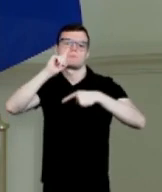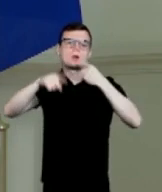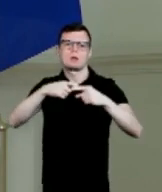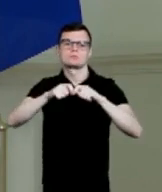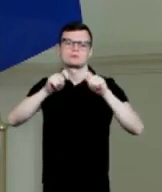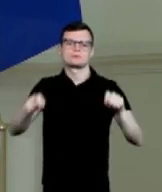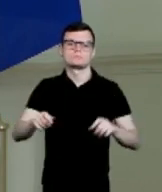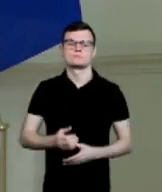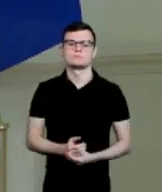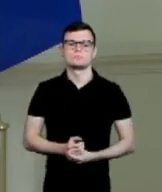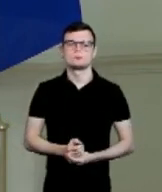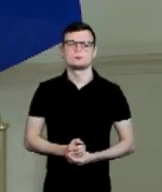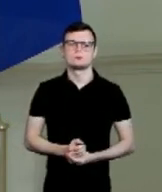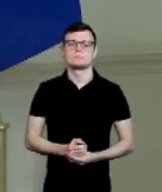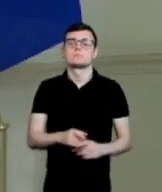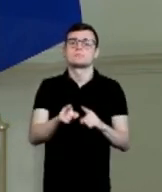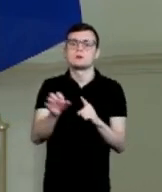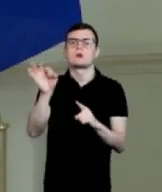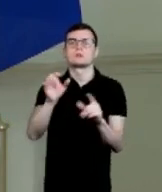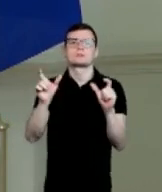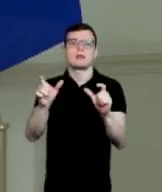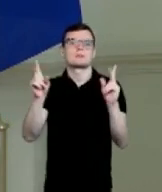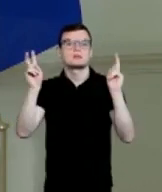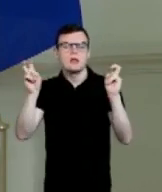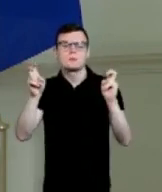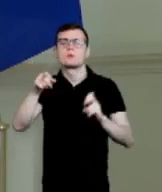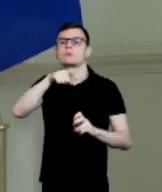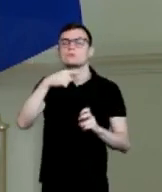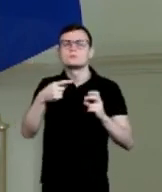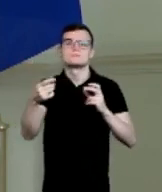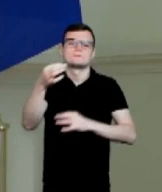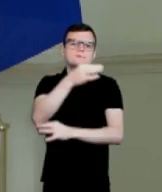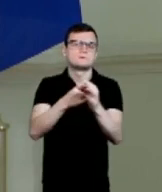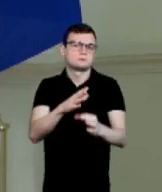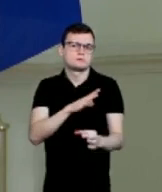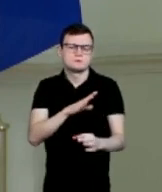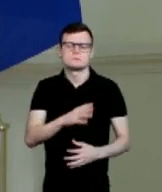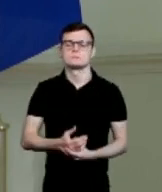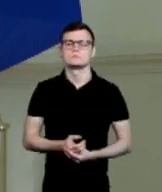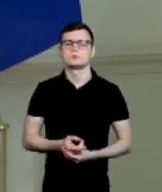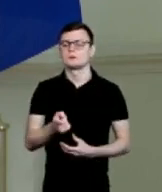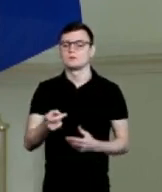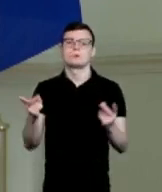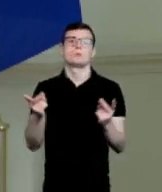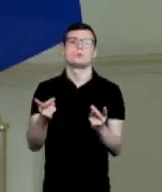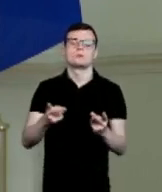aptarėme sankcijų klausimą, sankcijų prieš Rusiją klausimą ir poreikį